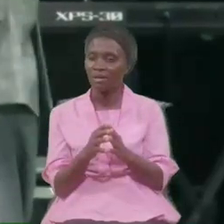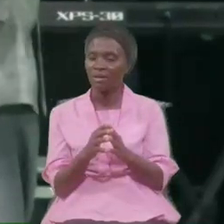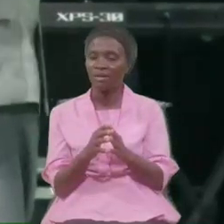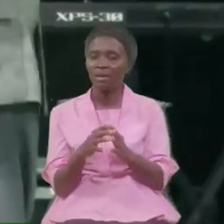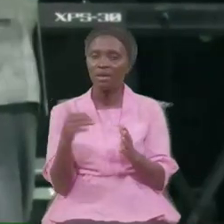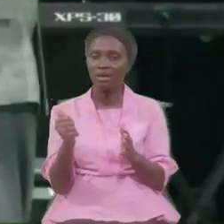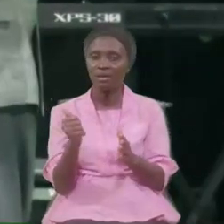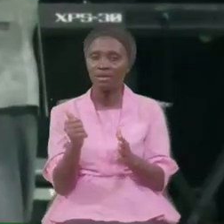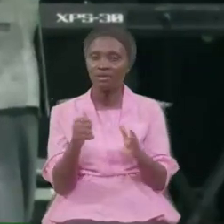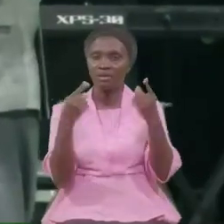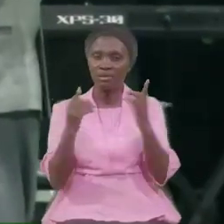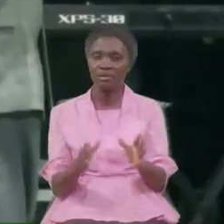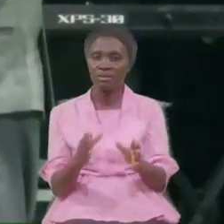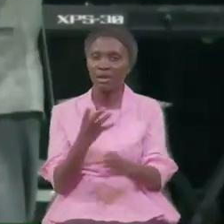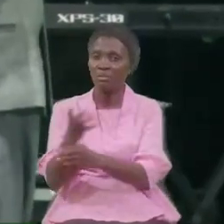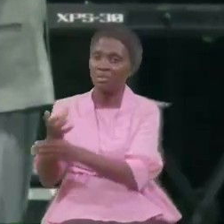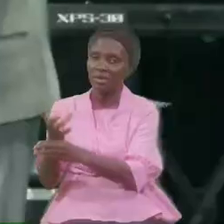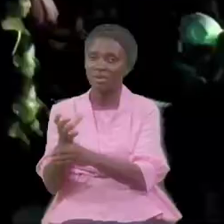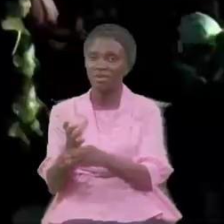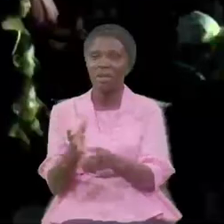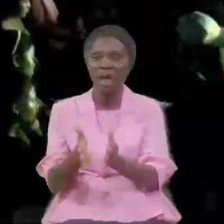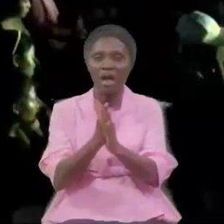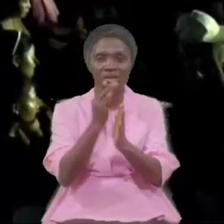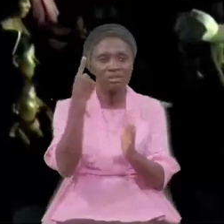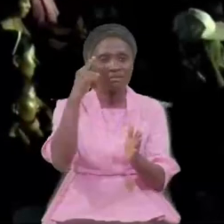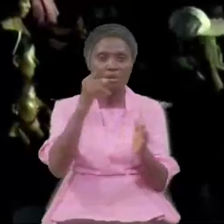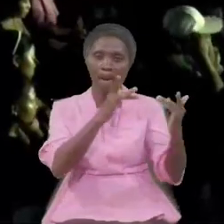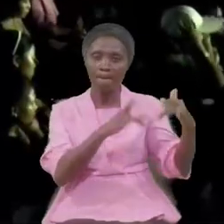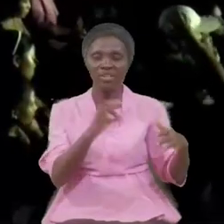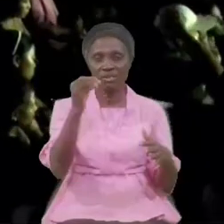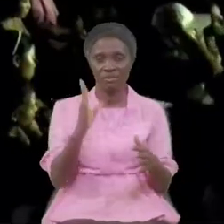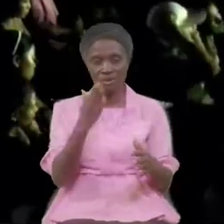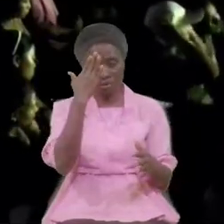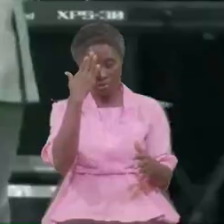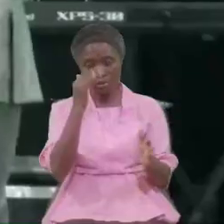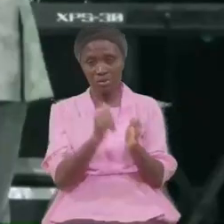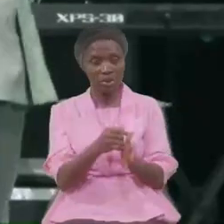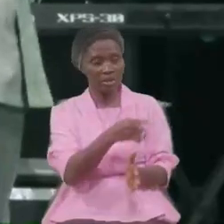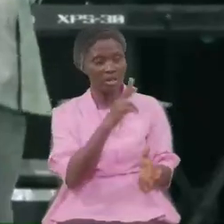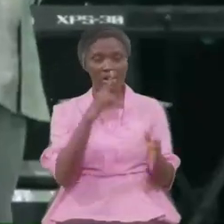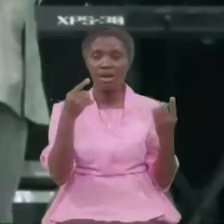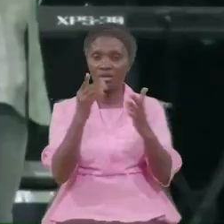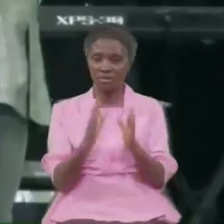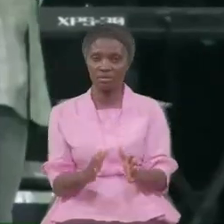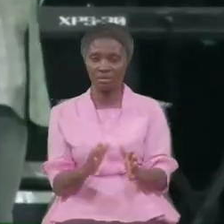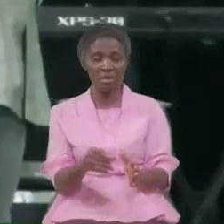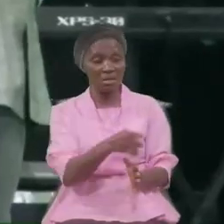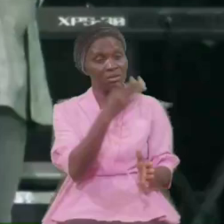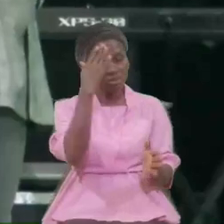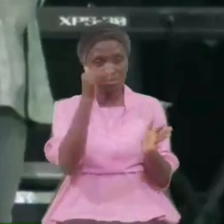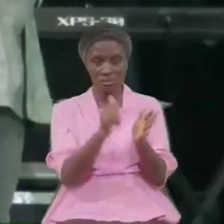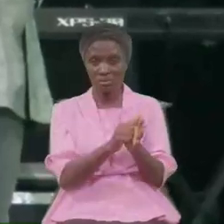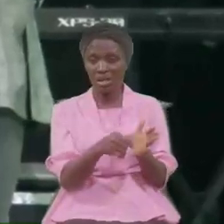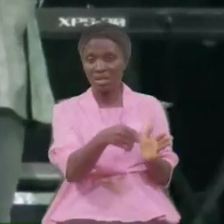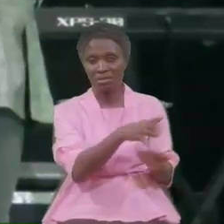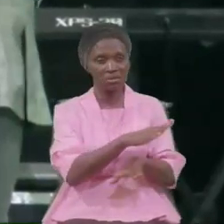supplies. Tu demandes la miséricorde de Dieu. Tu sais que tu es pécheur. Tu ne mérites